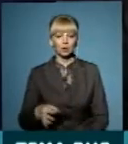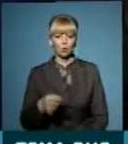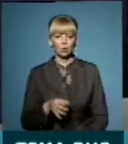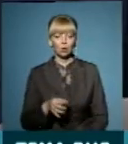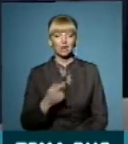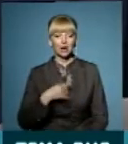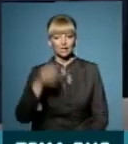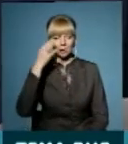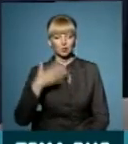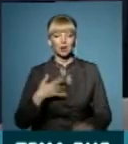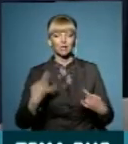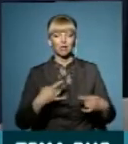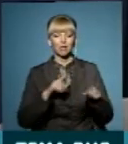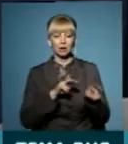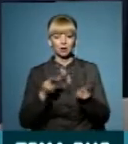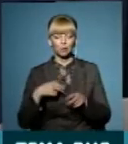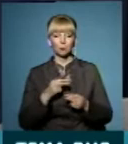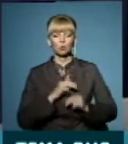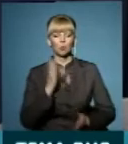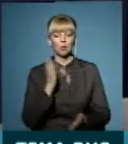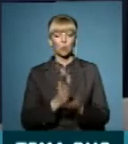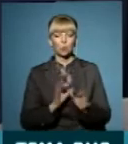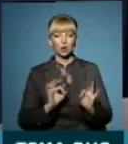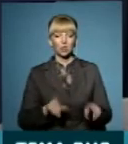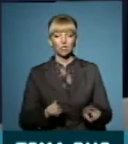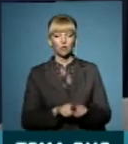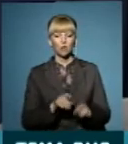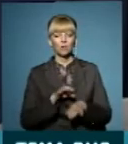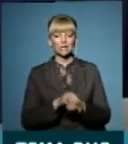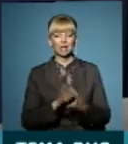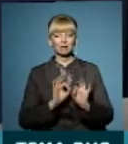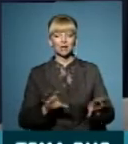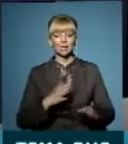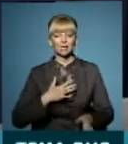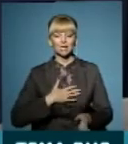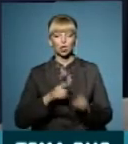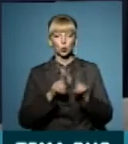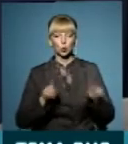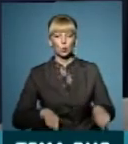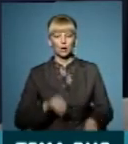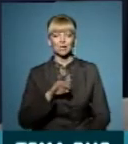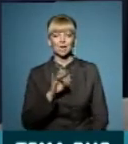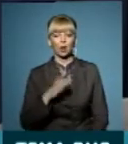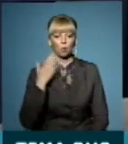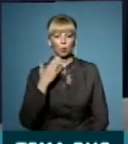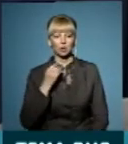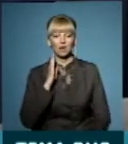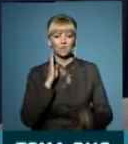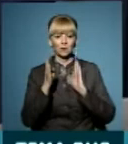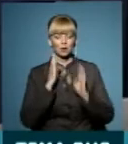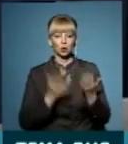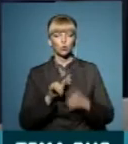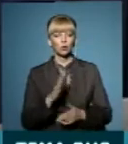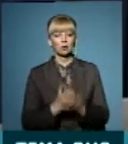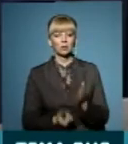Я нагадаю нашим телеглядачам про те, що ми працюємо в прямому ефірі, також ведеться трансляція на нашій сторінці ТРК Буковина на Фейсбук. Тож, якщо